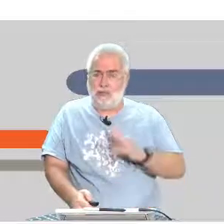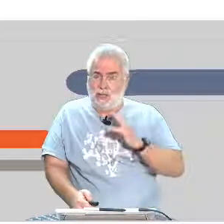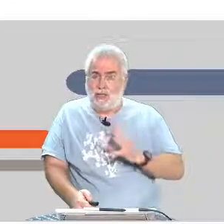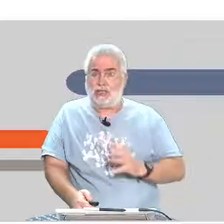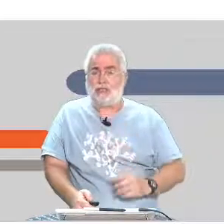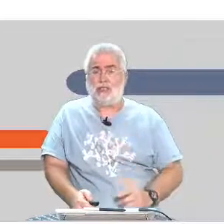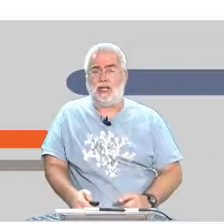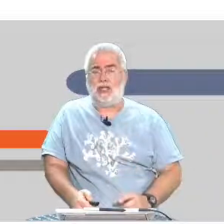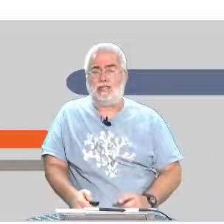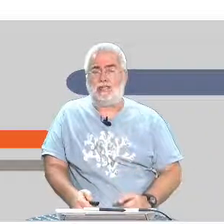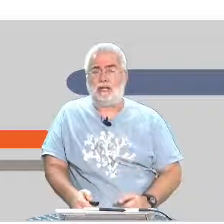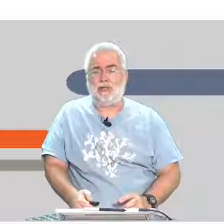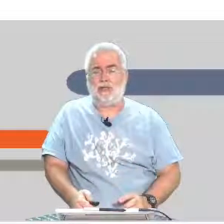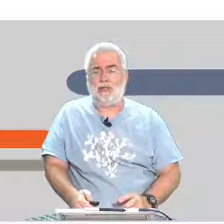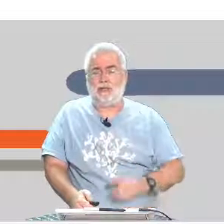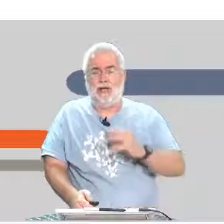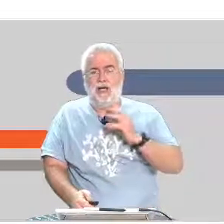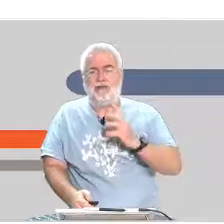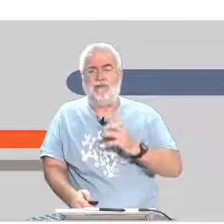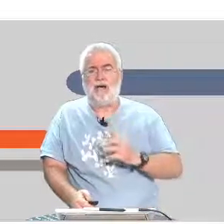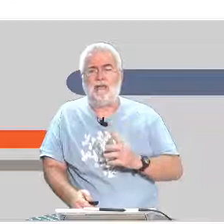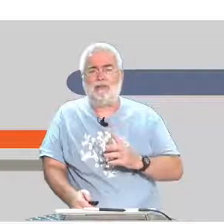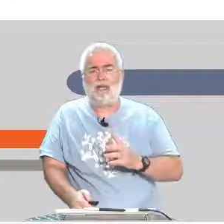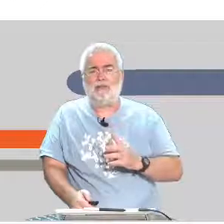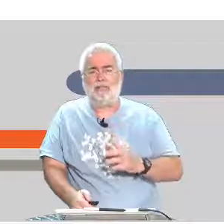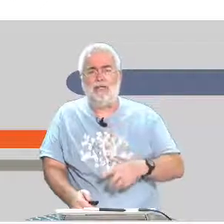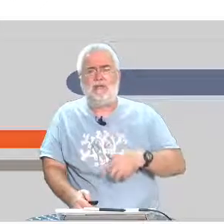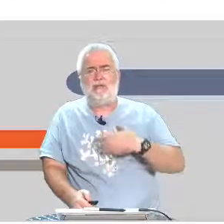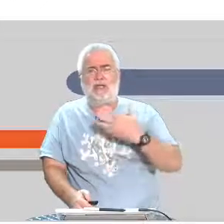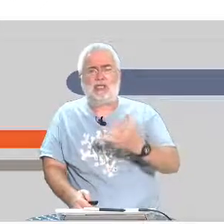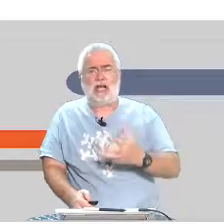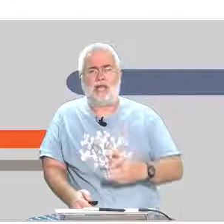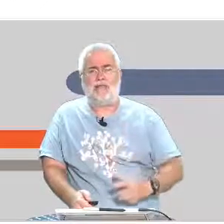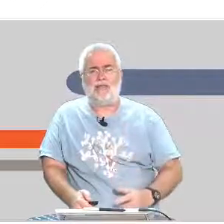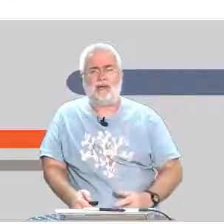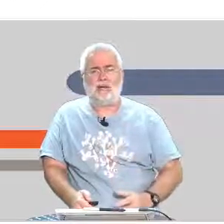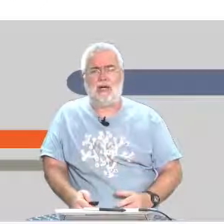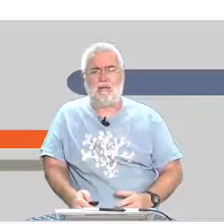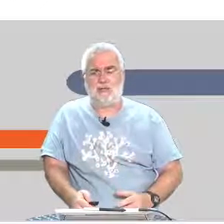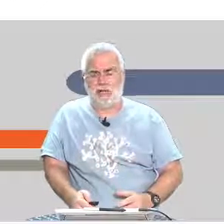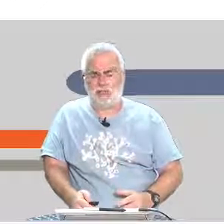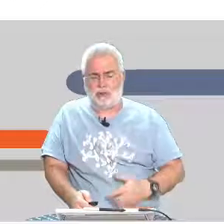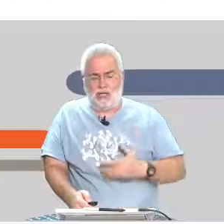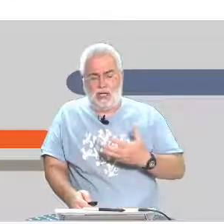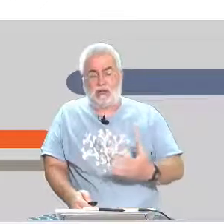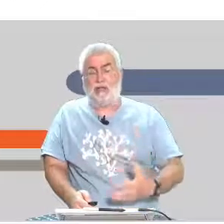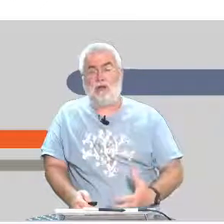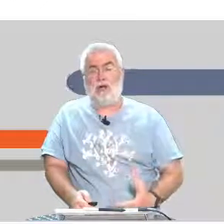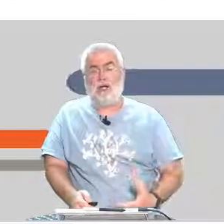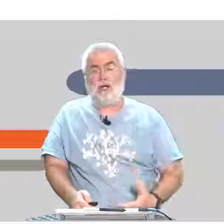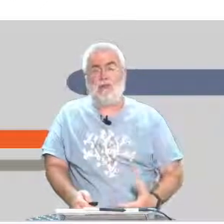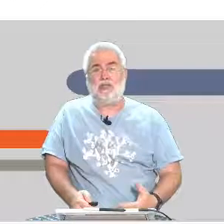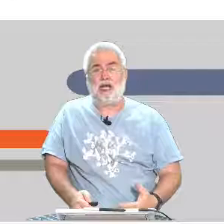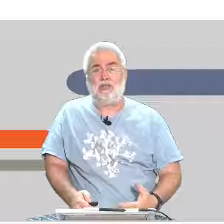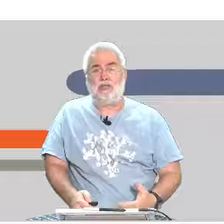קיימים. יש תאי גזע של מערכת העצבים, אבל הם מעטים וקשה להם להתגבר על הפגיעה הזאת.